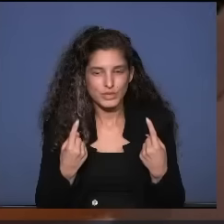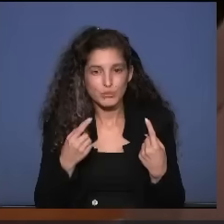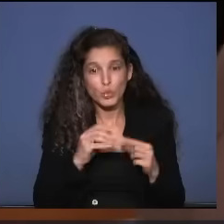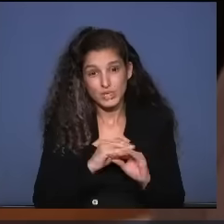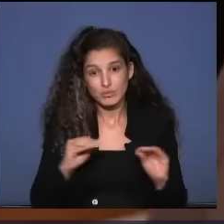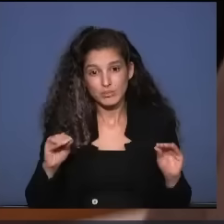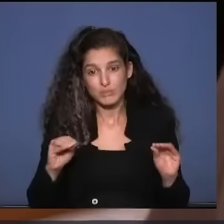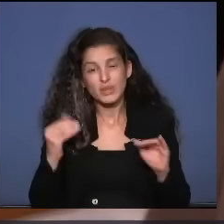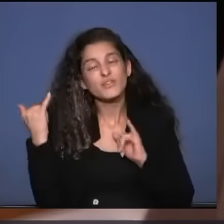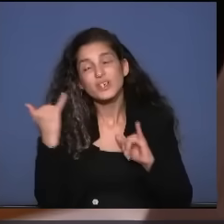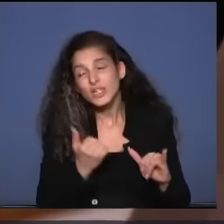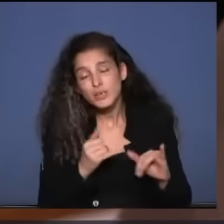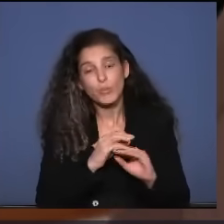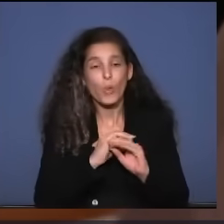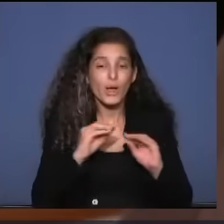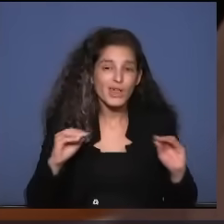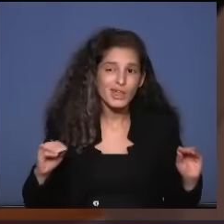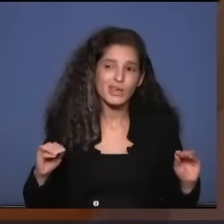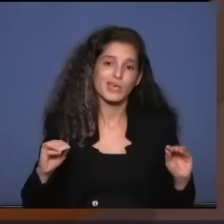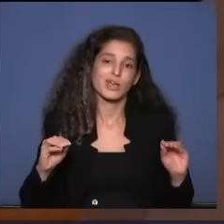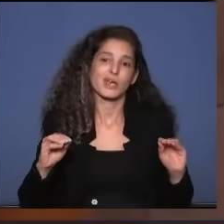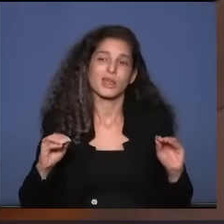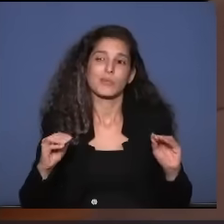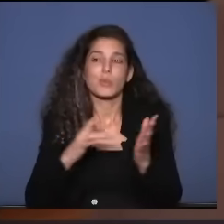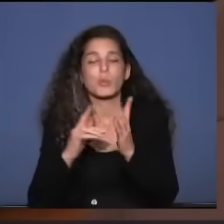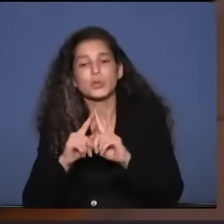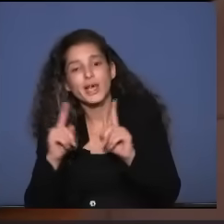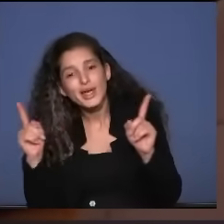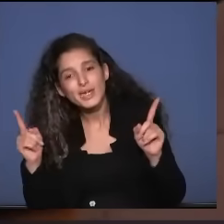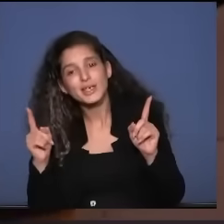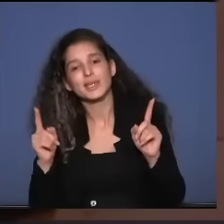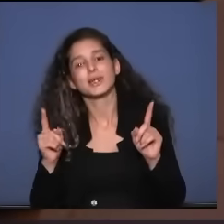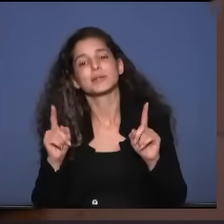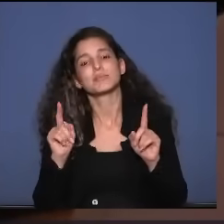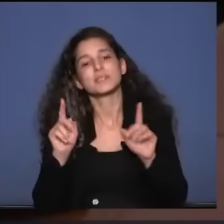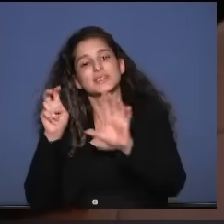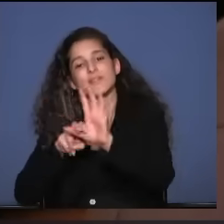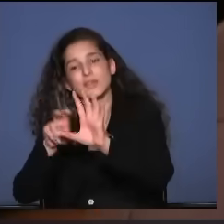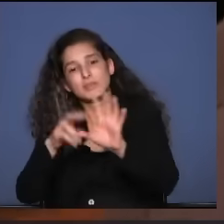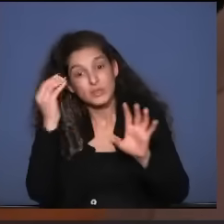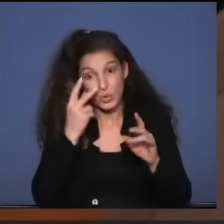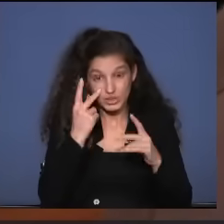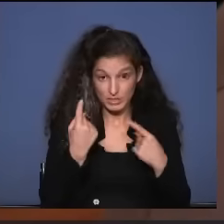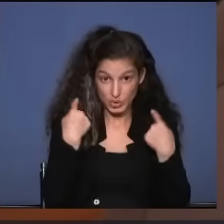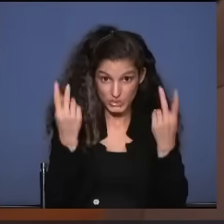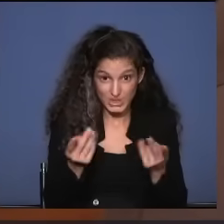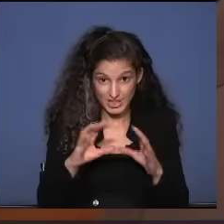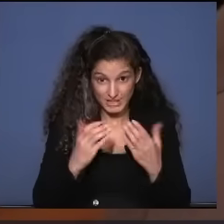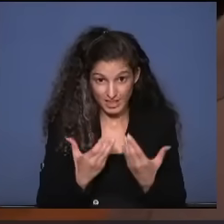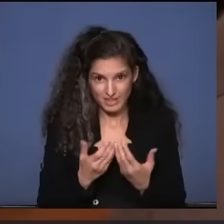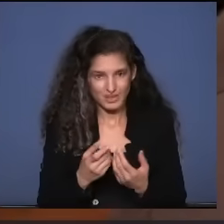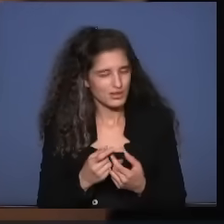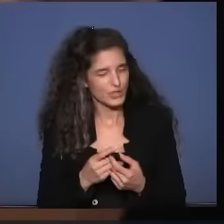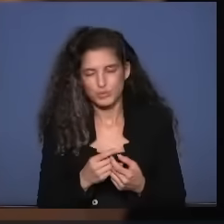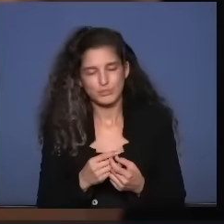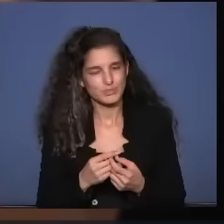המורים, כאילו מביאים פה מורים, במקומות אחרים מצרפים אותם לבתי ספר. אתה רואה את עצמך נכנס לכיתה? כרגע